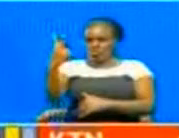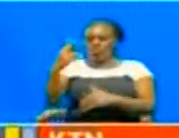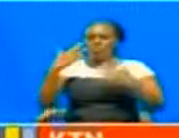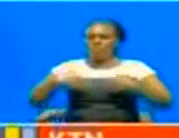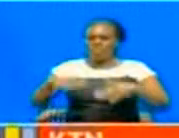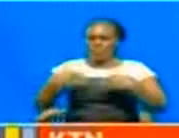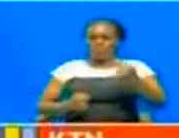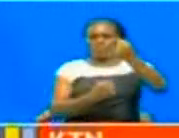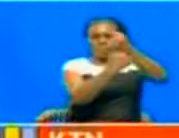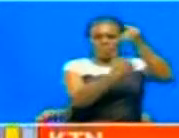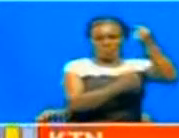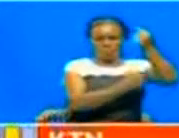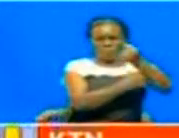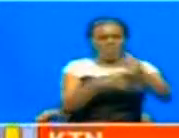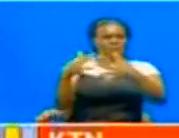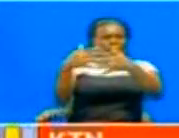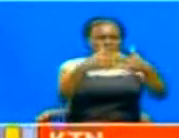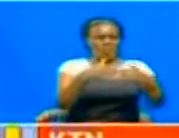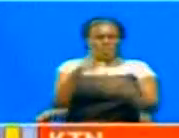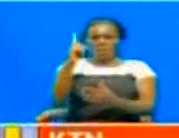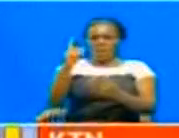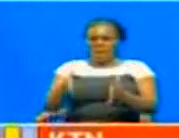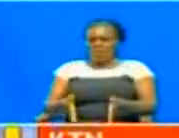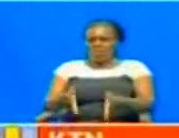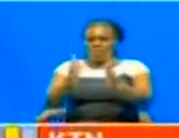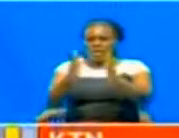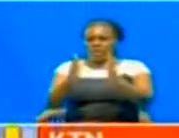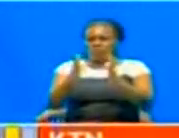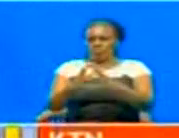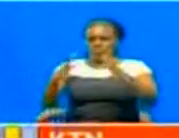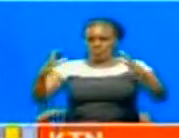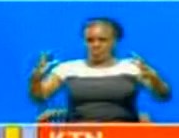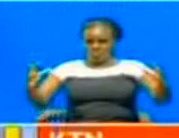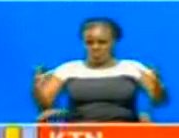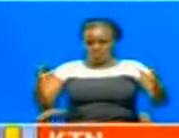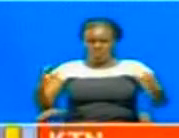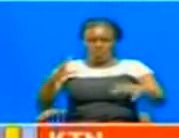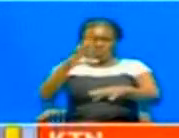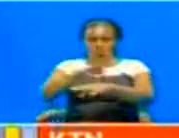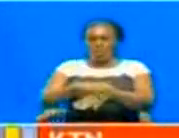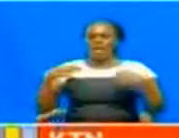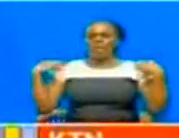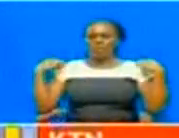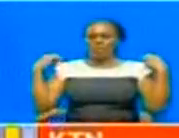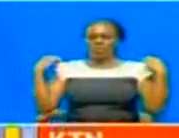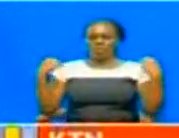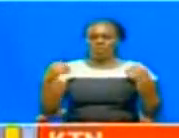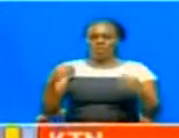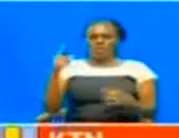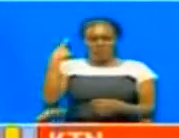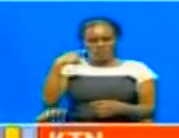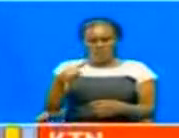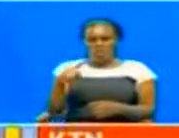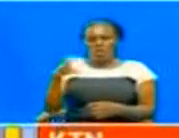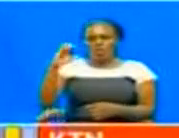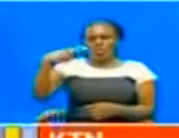kutoka Atlanta, Marekani. One way to further the Chaka community is to buy uniforms for the Chaka